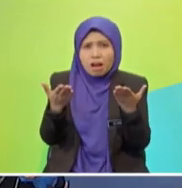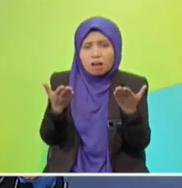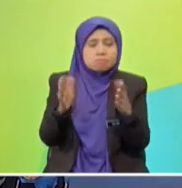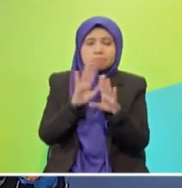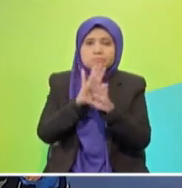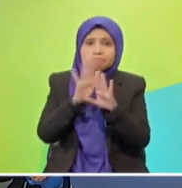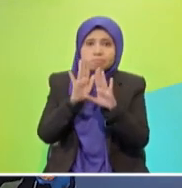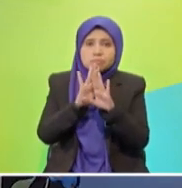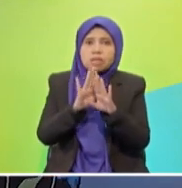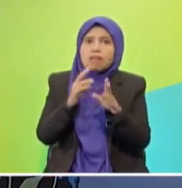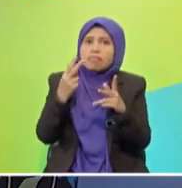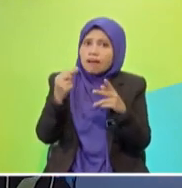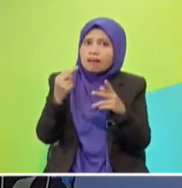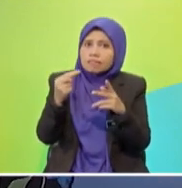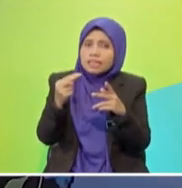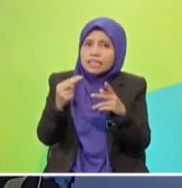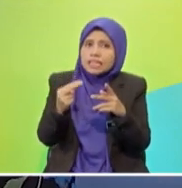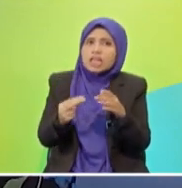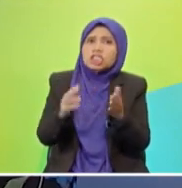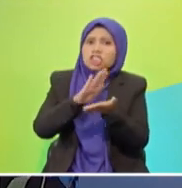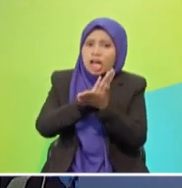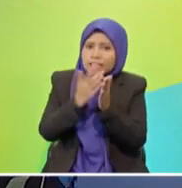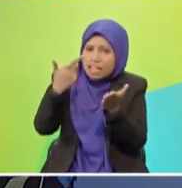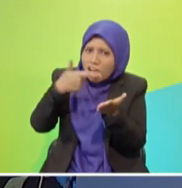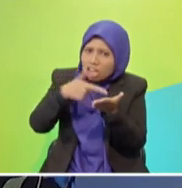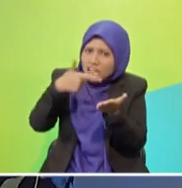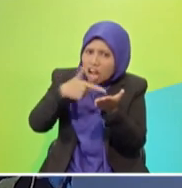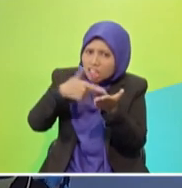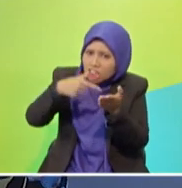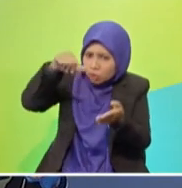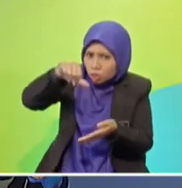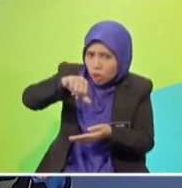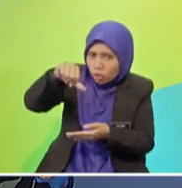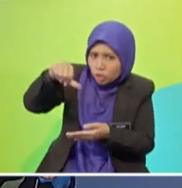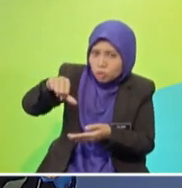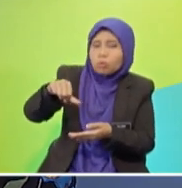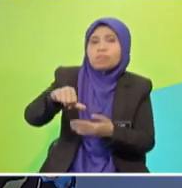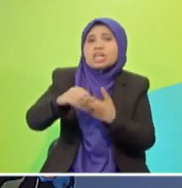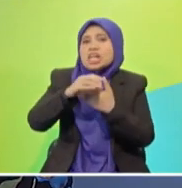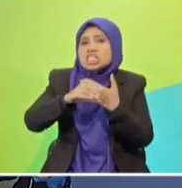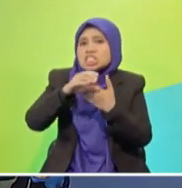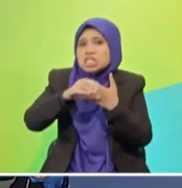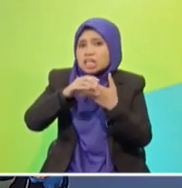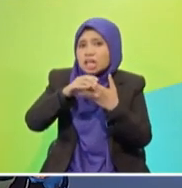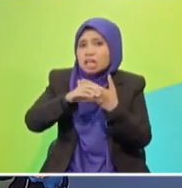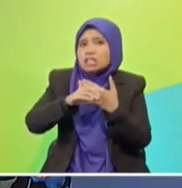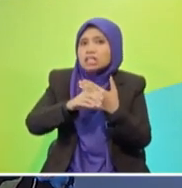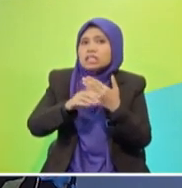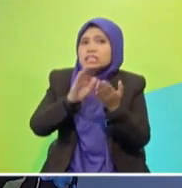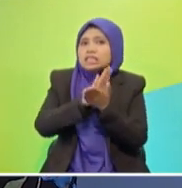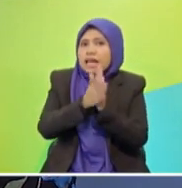keadaan akan menjadi lebih buruk aku cederaan akan menjadi lebih